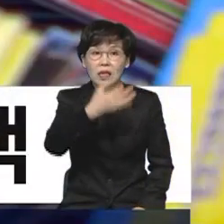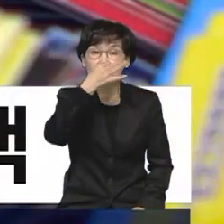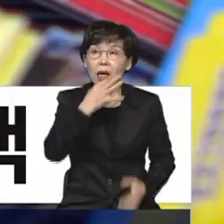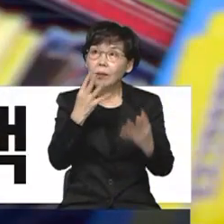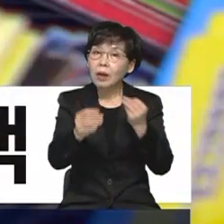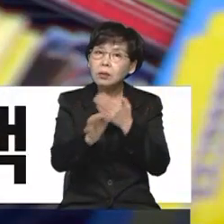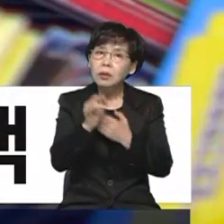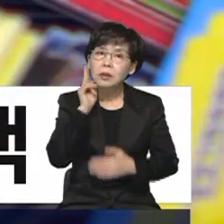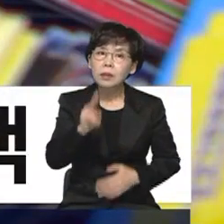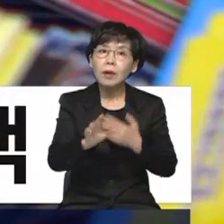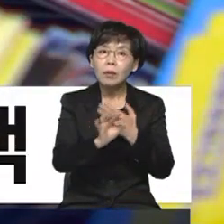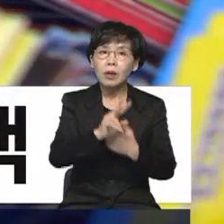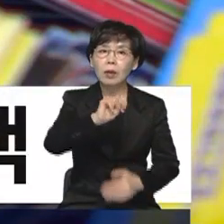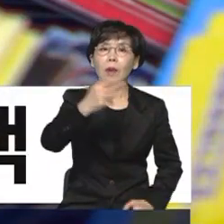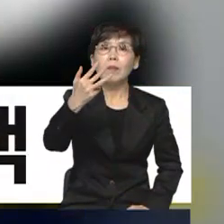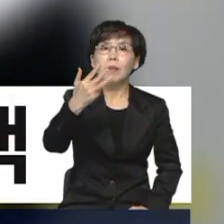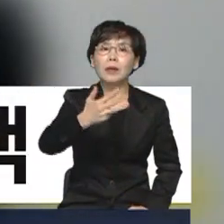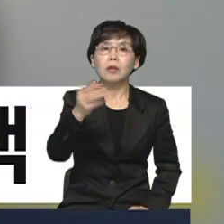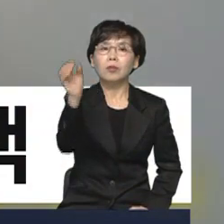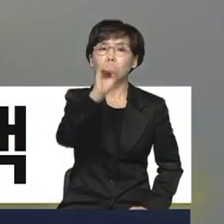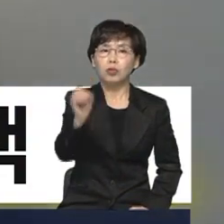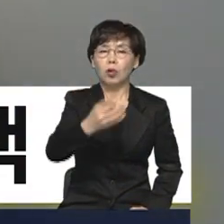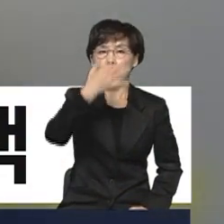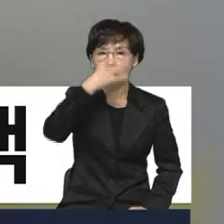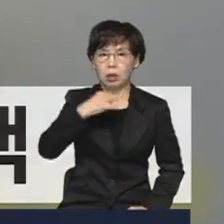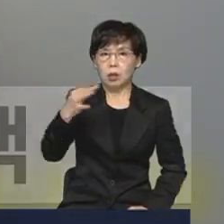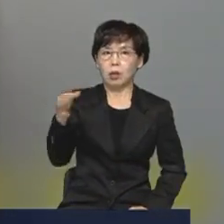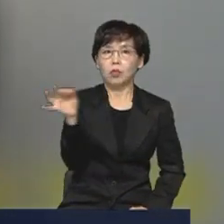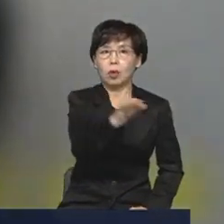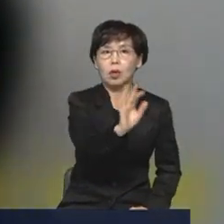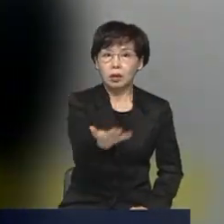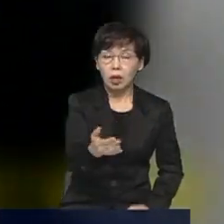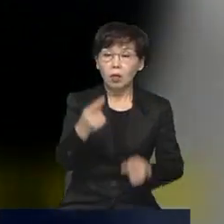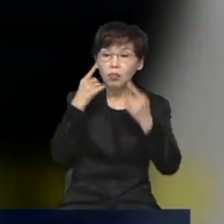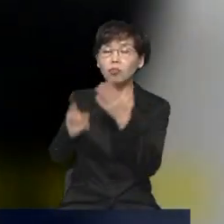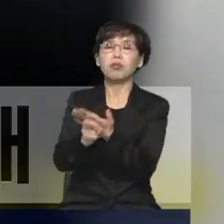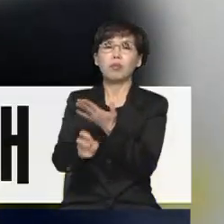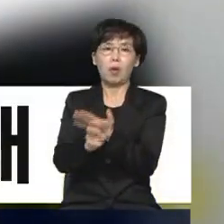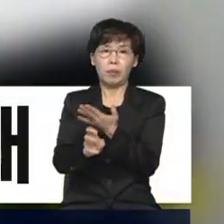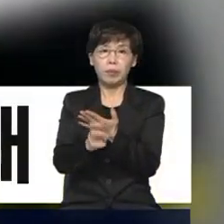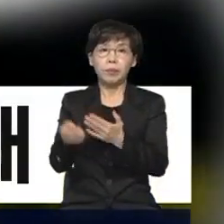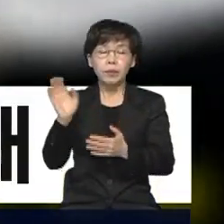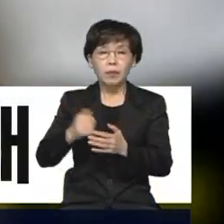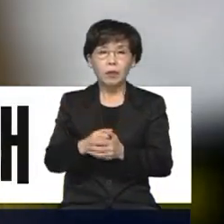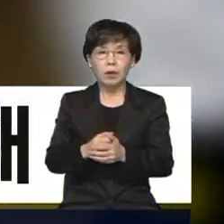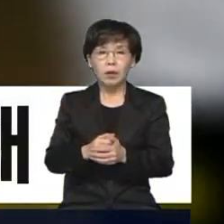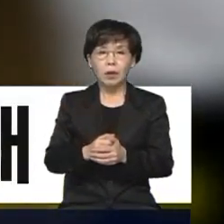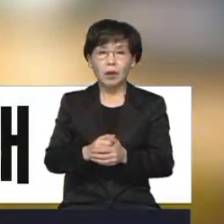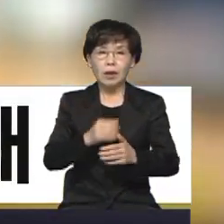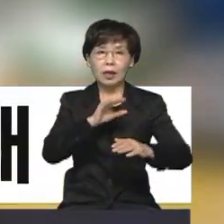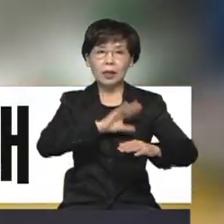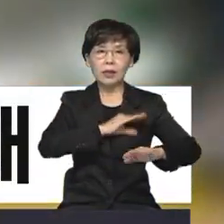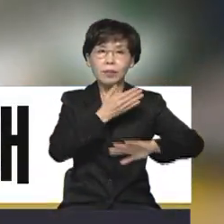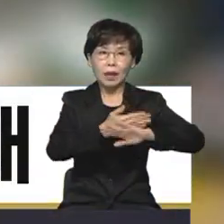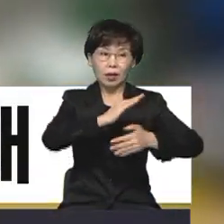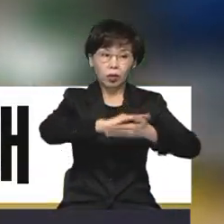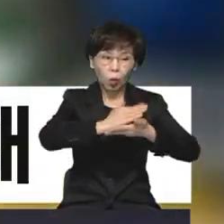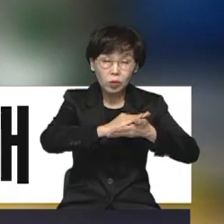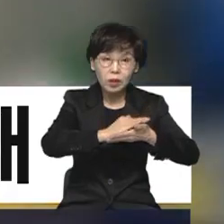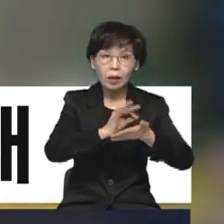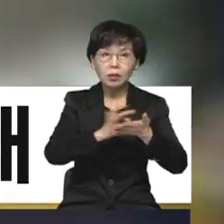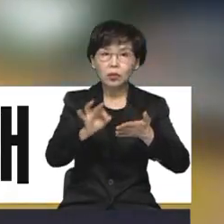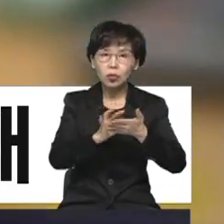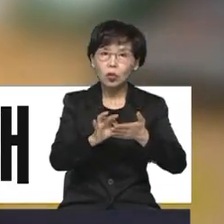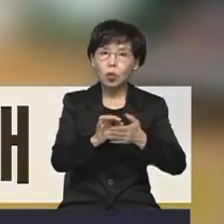많게는 2만 8천 퍼센트까지 달합니다. 명백한 불법 업체인데 대포 통장을 쓰고 점조지 형태로